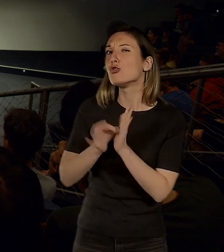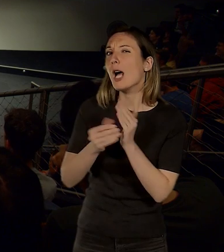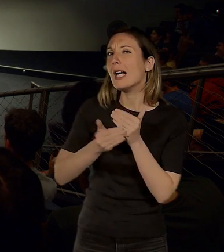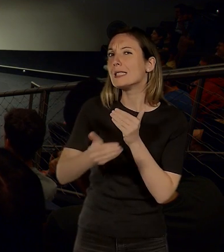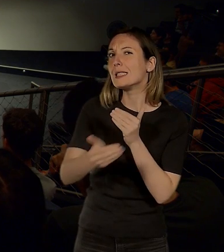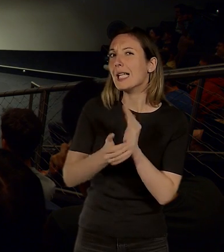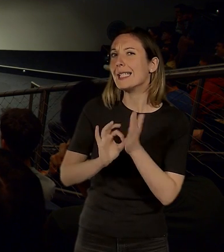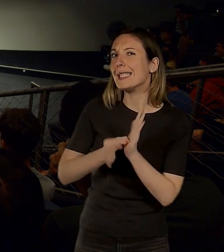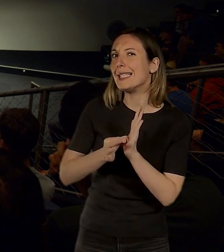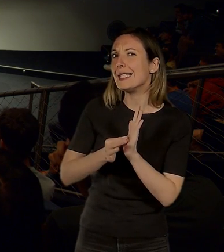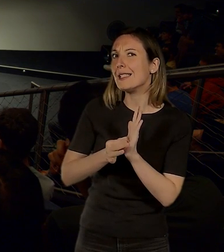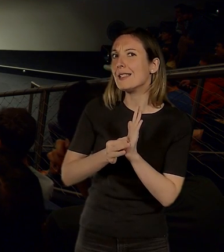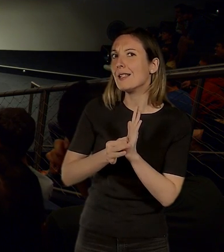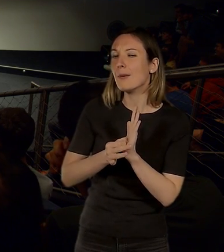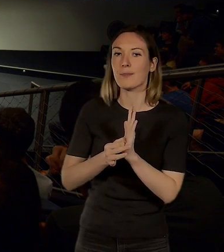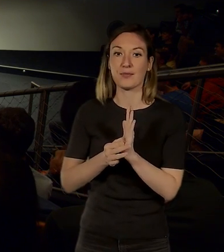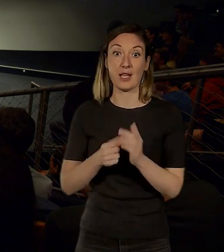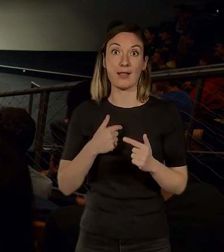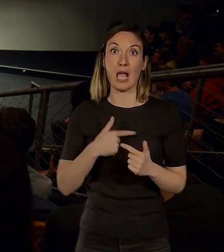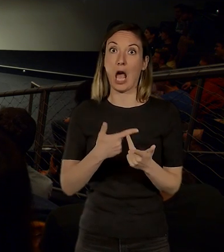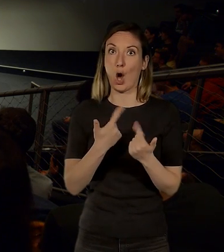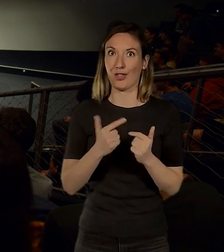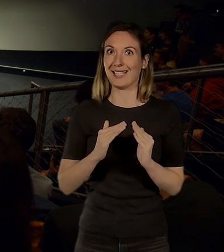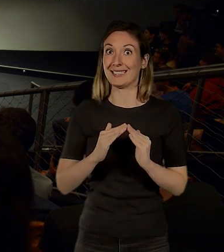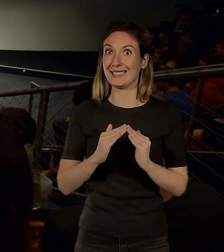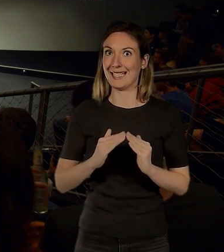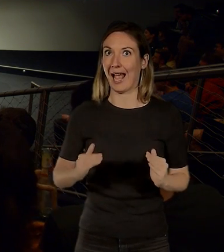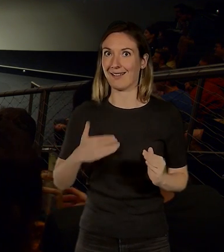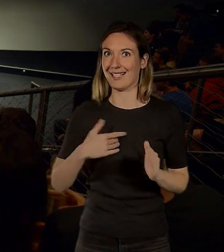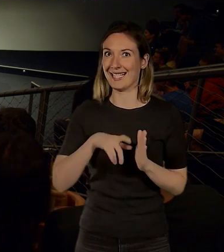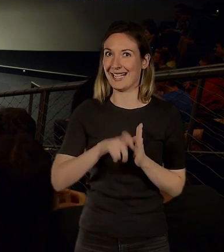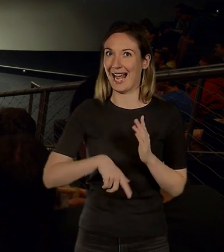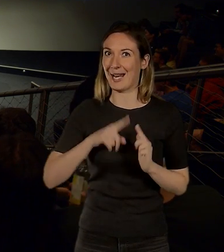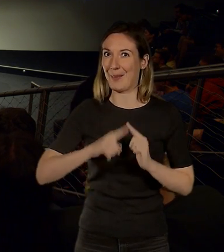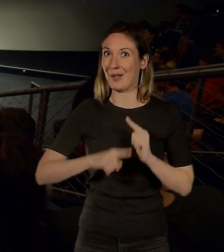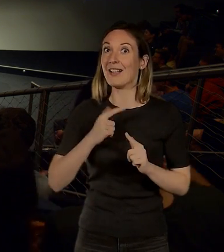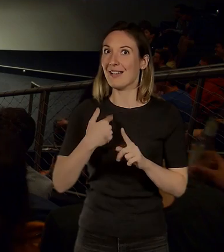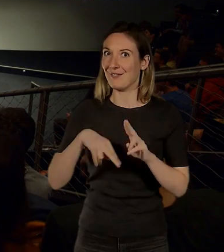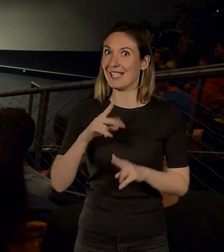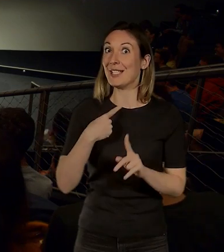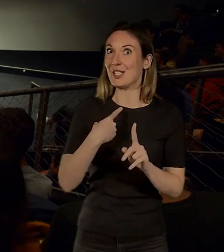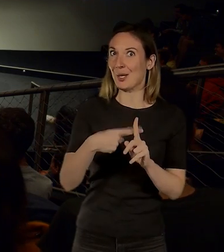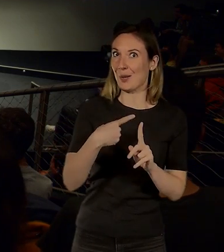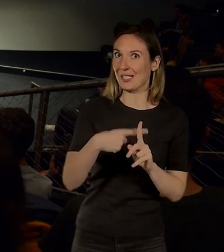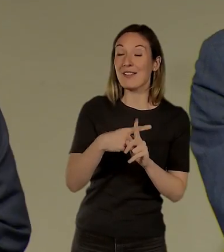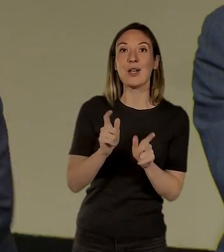horizont? Já jsem ze Stanu, tak já mám v popisu práce být optimističtější než kolega, který je za